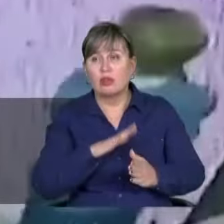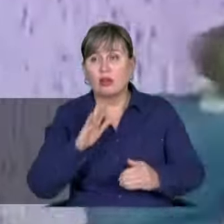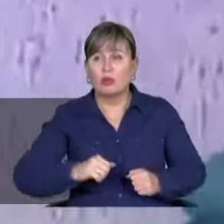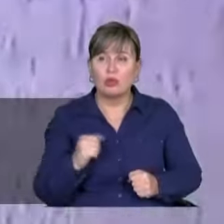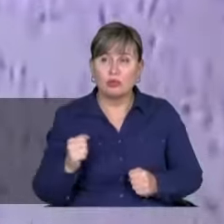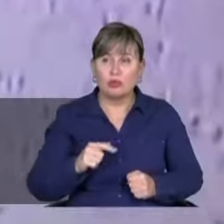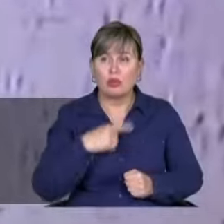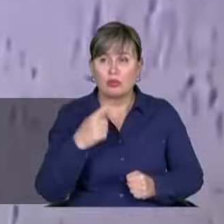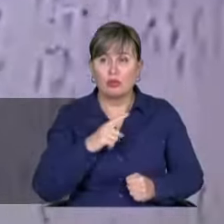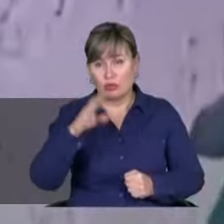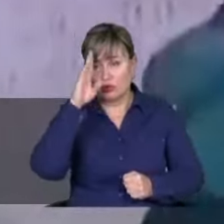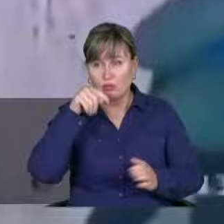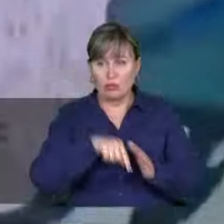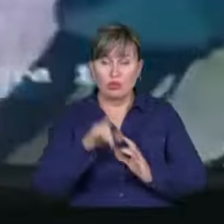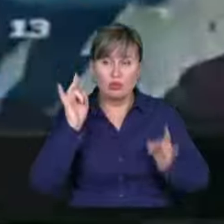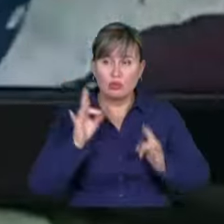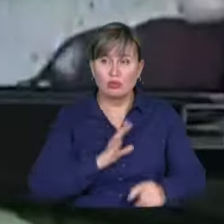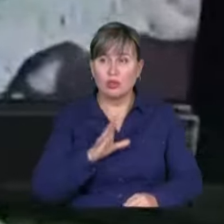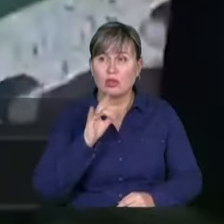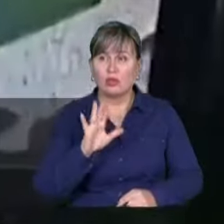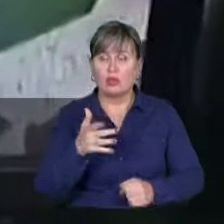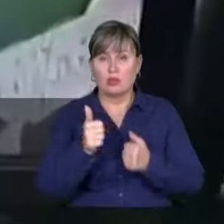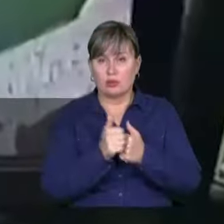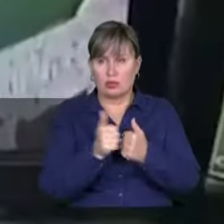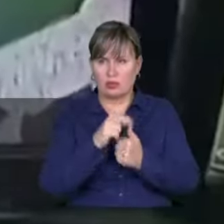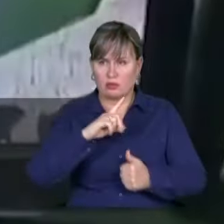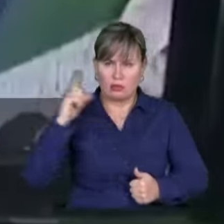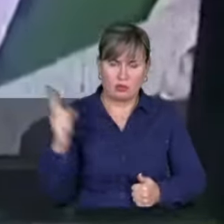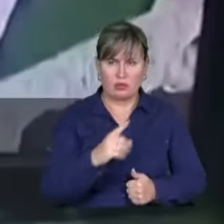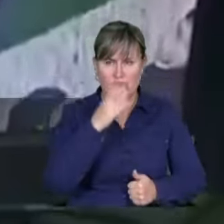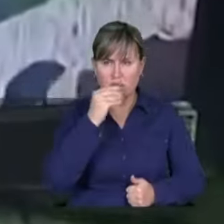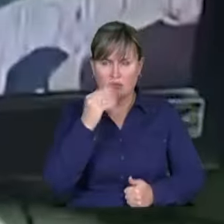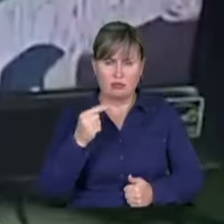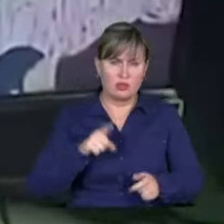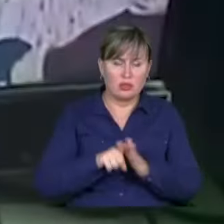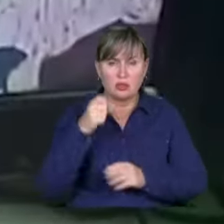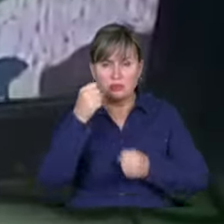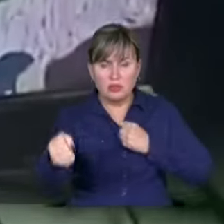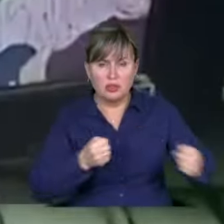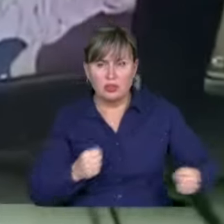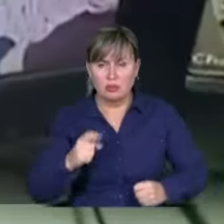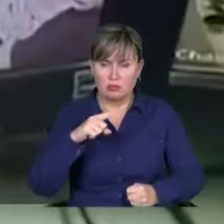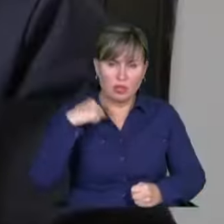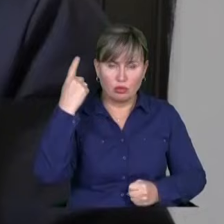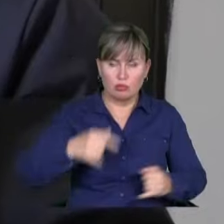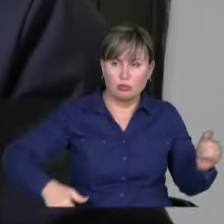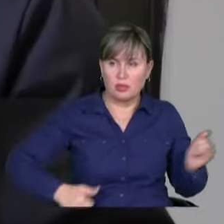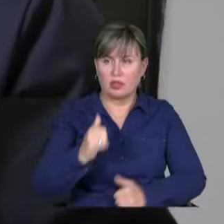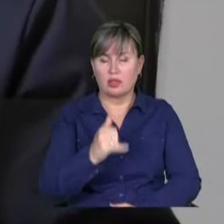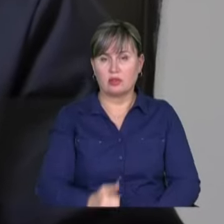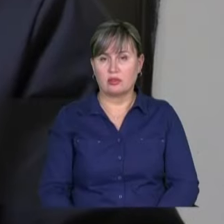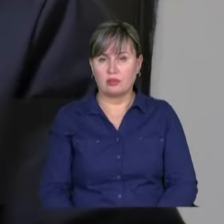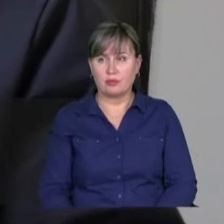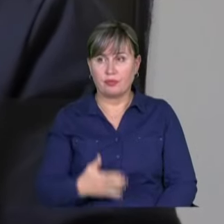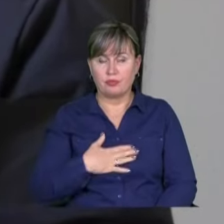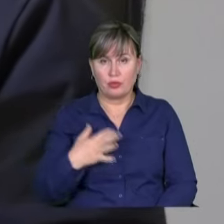другу. Говорят, что в подъезде не шумели. В какой-то момент из соседней квартиры вышел мужчина, подошел и начал бить детей по лицу и пинать.